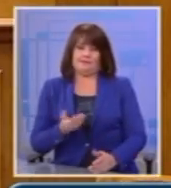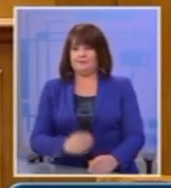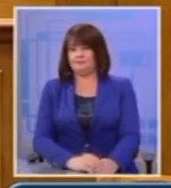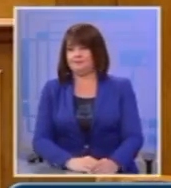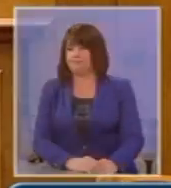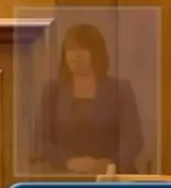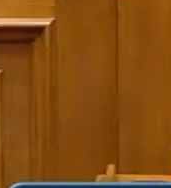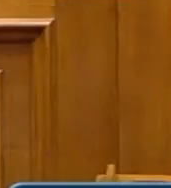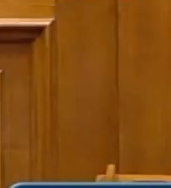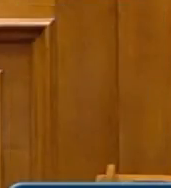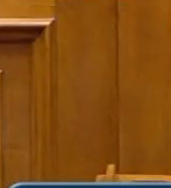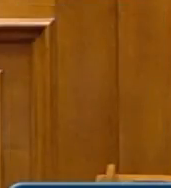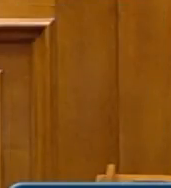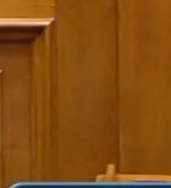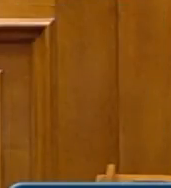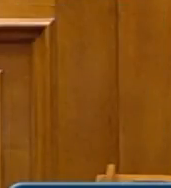Τέταρτο σημείο.